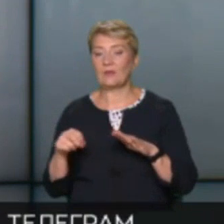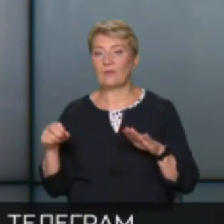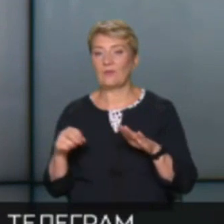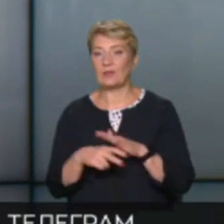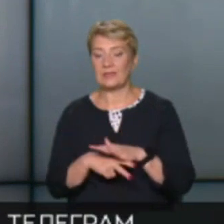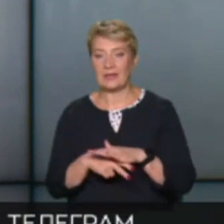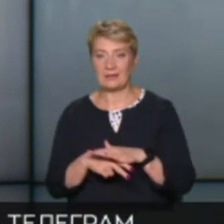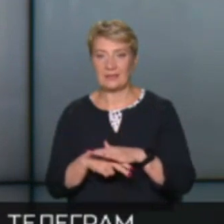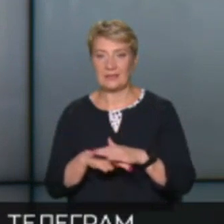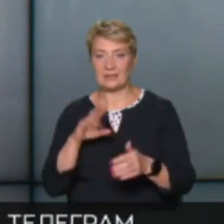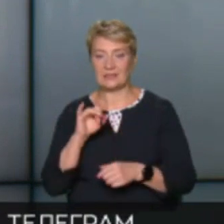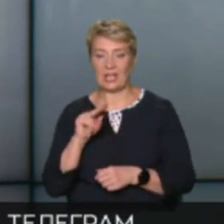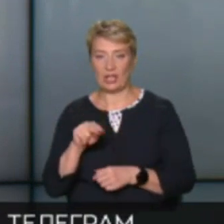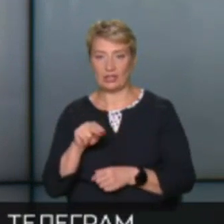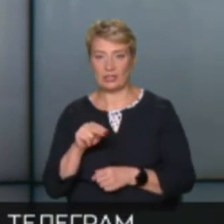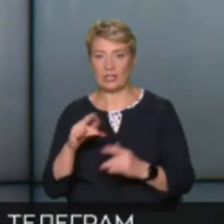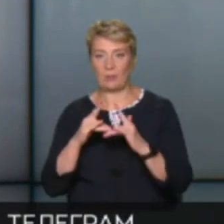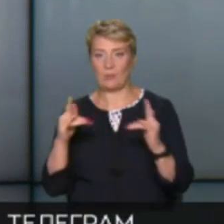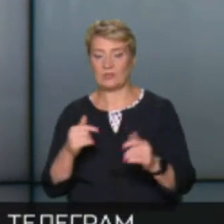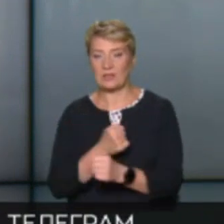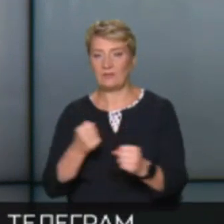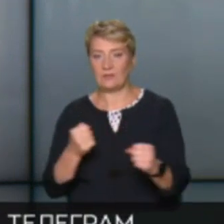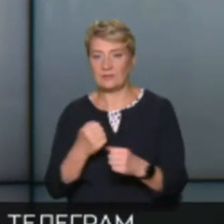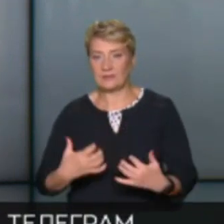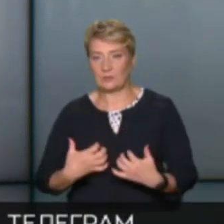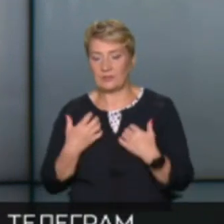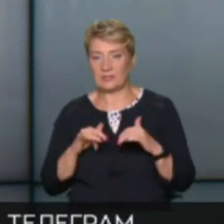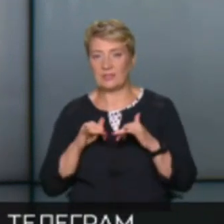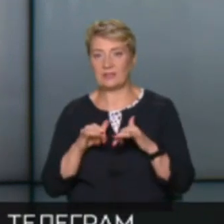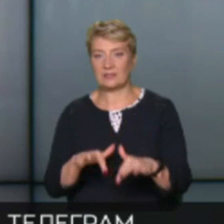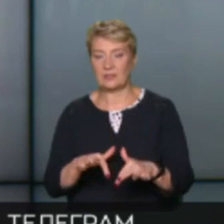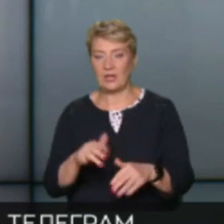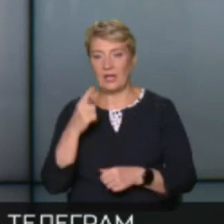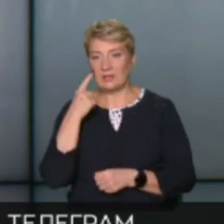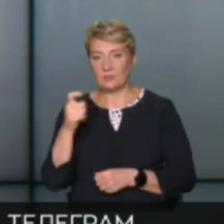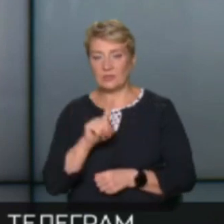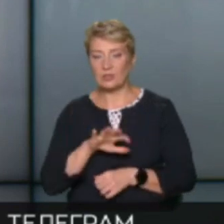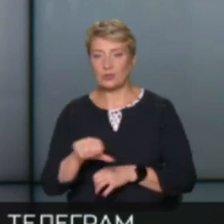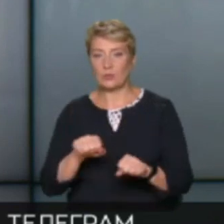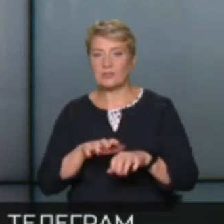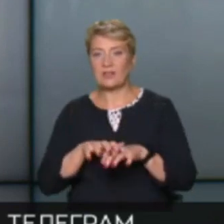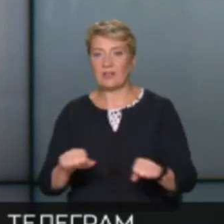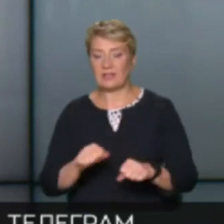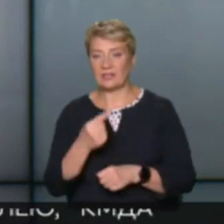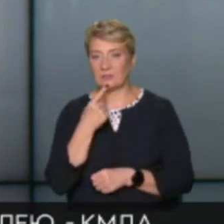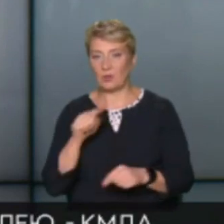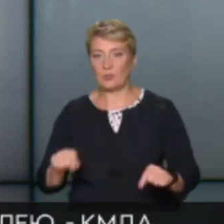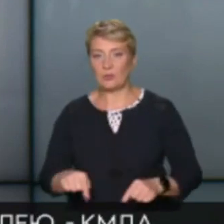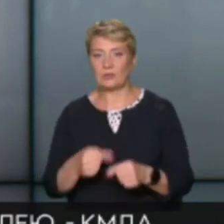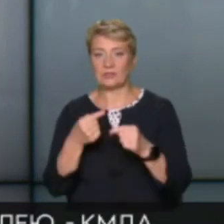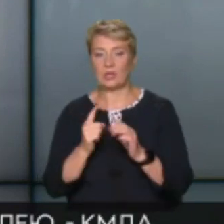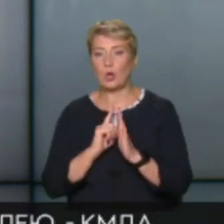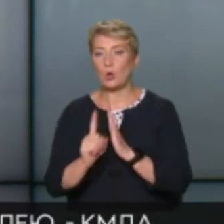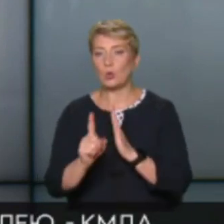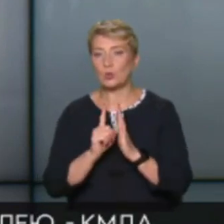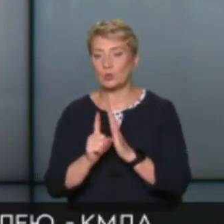І підрив він взагалі назвав варварською дією, запевнивши, що окупаційна влада спробує організувати рух транспорту